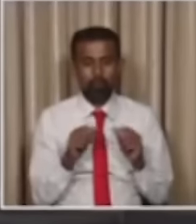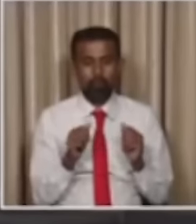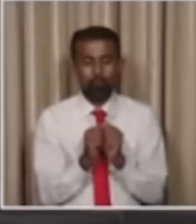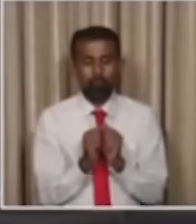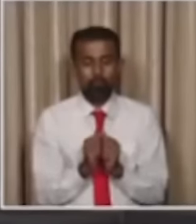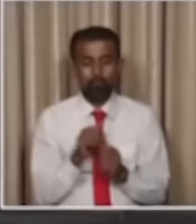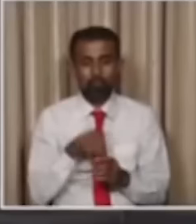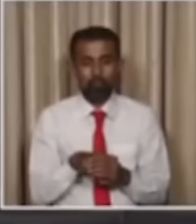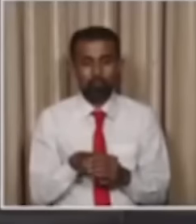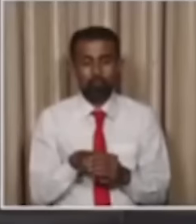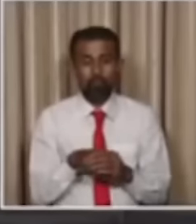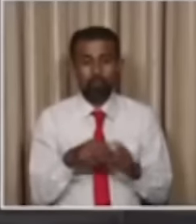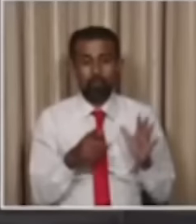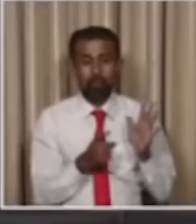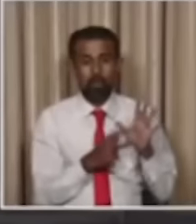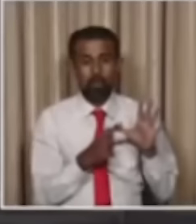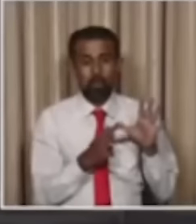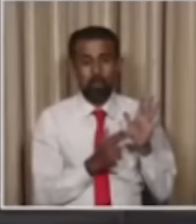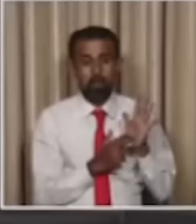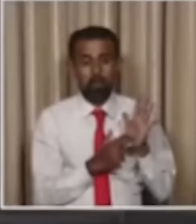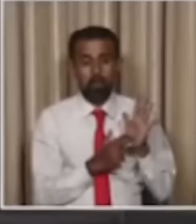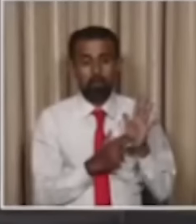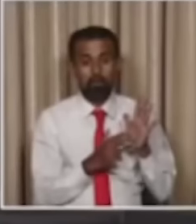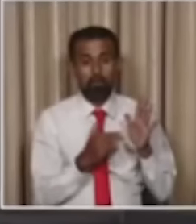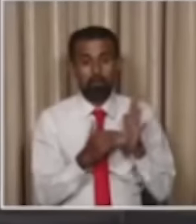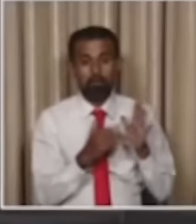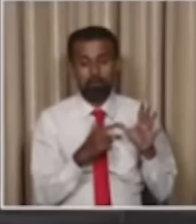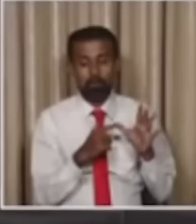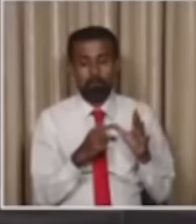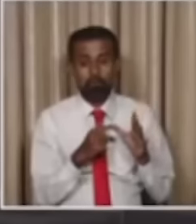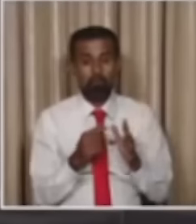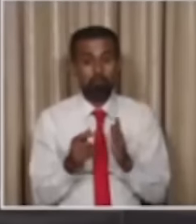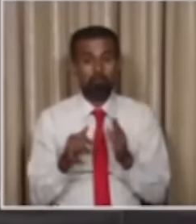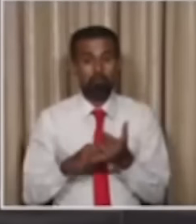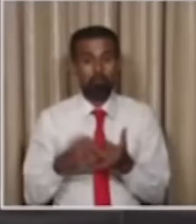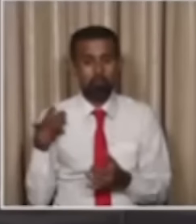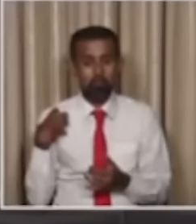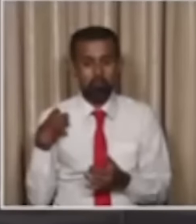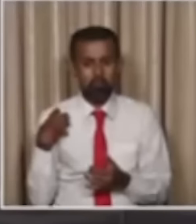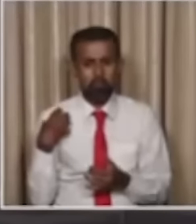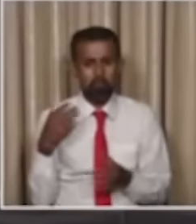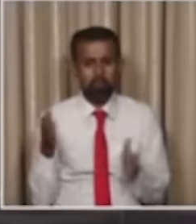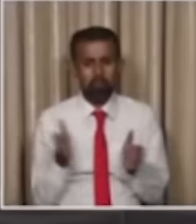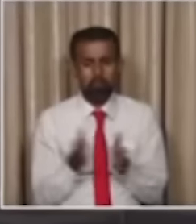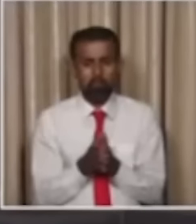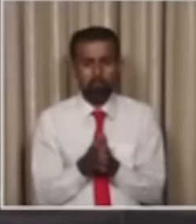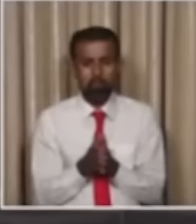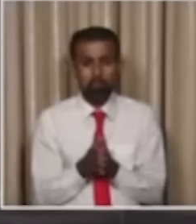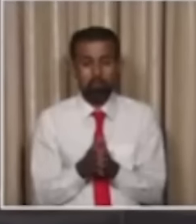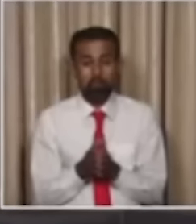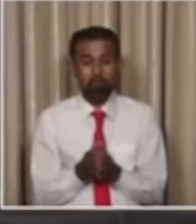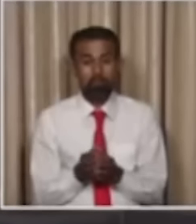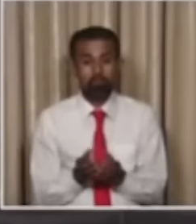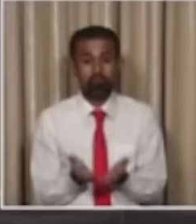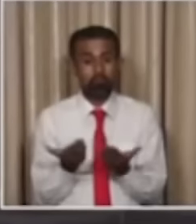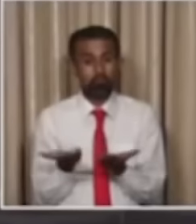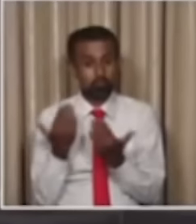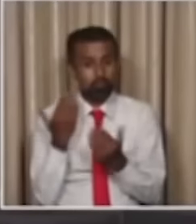වැඩසටහනකදී කර්නල් අන්සාර් නැමැත්තා සහරාන් ඇතුළු ප්‍රචණ්ඩ අන්තවාදයේ අභිප්‍රේණක කිරීම